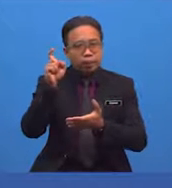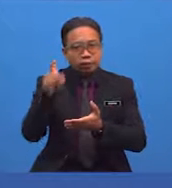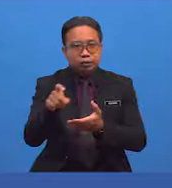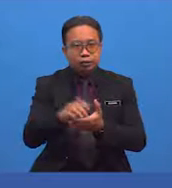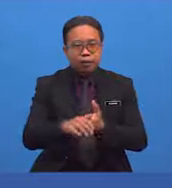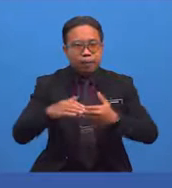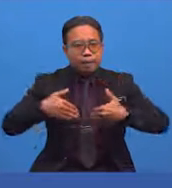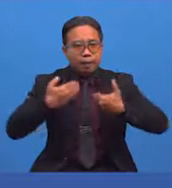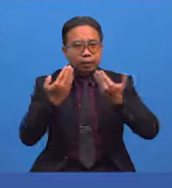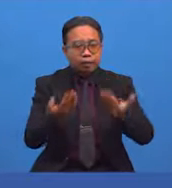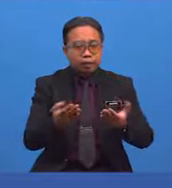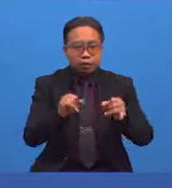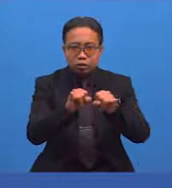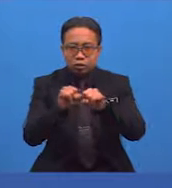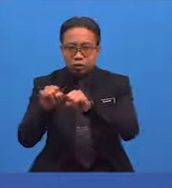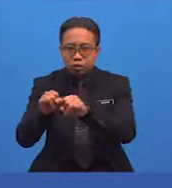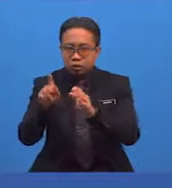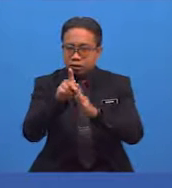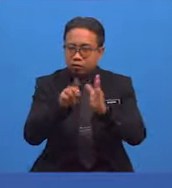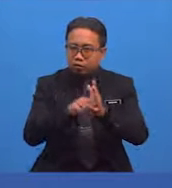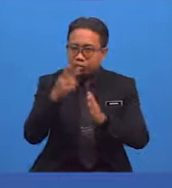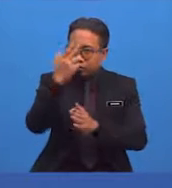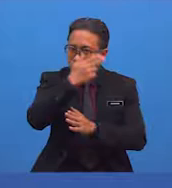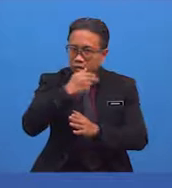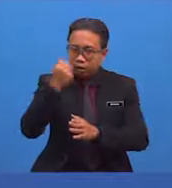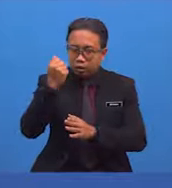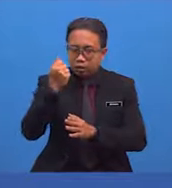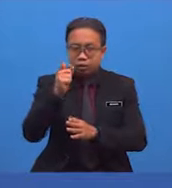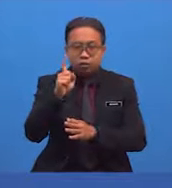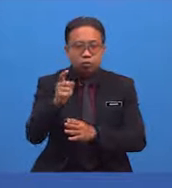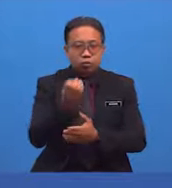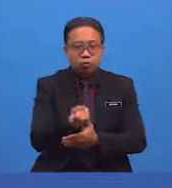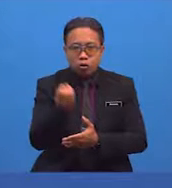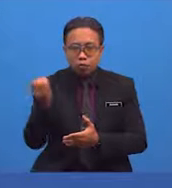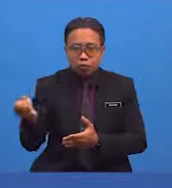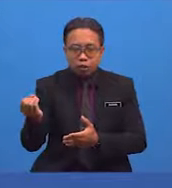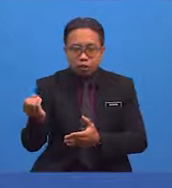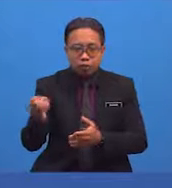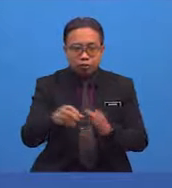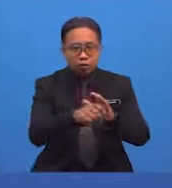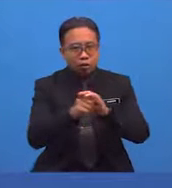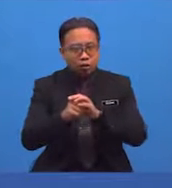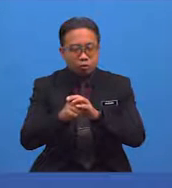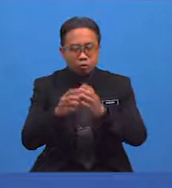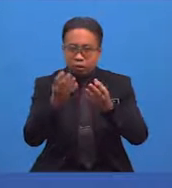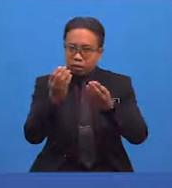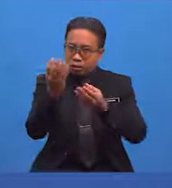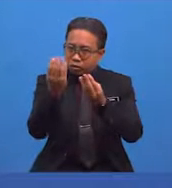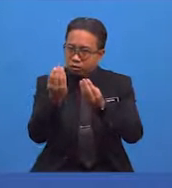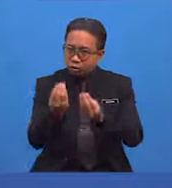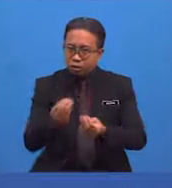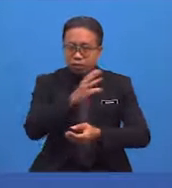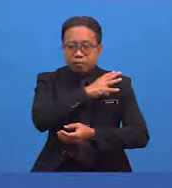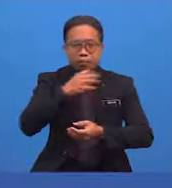pasti bagaimana jenis permukaan sesuatu objek mempengaruhi kadar penyerapan